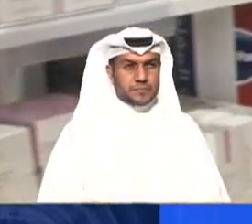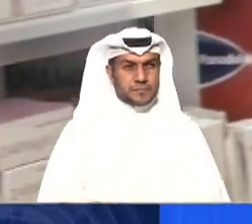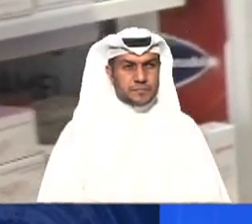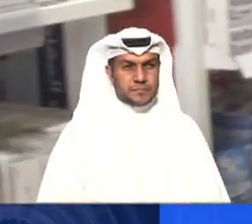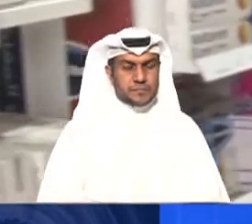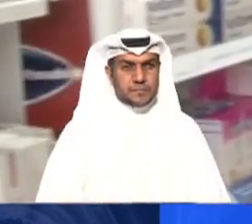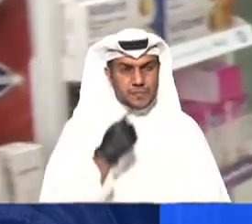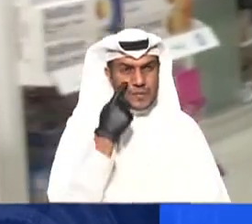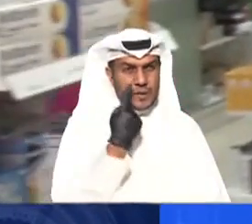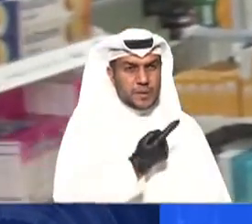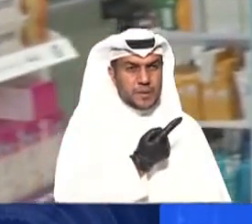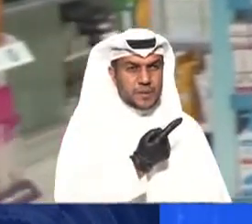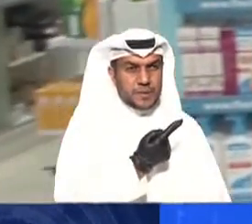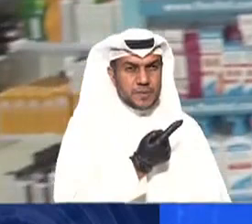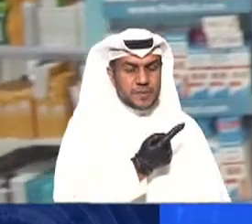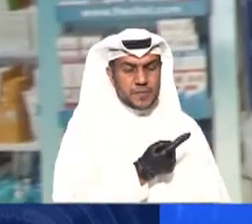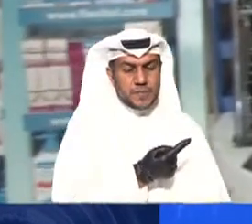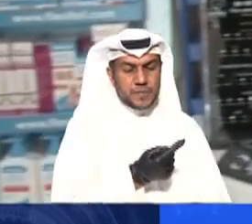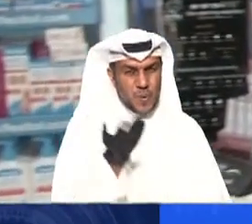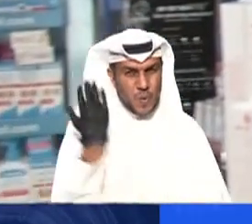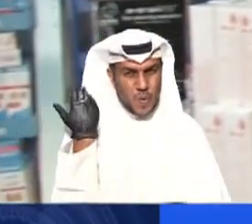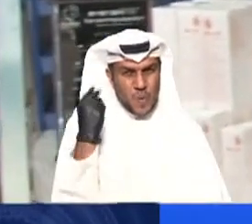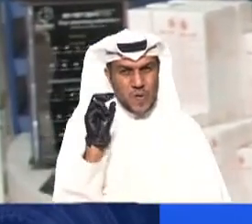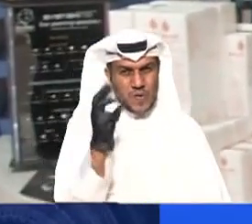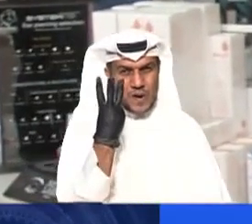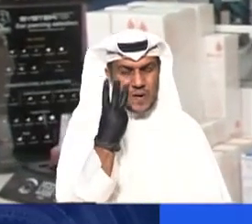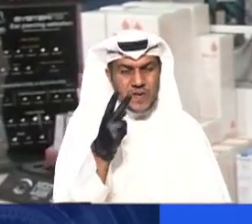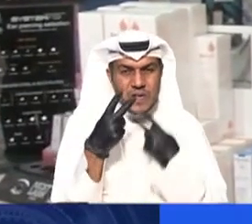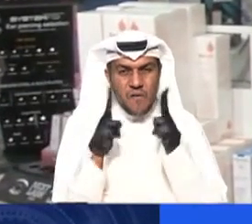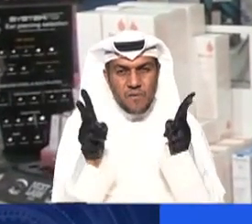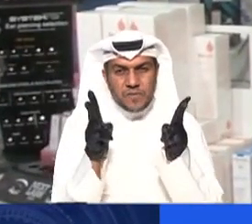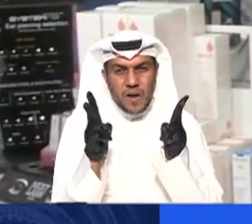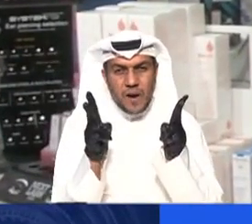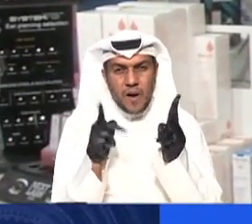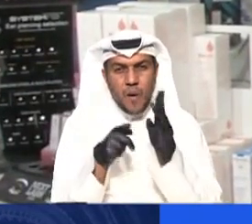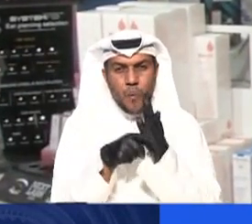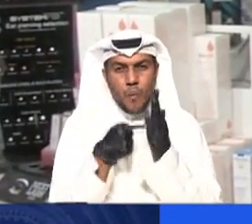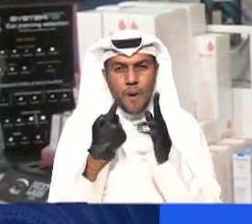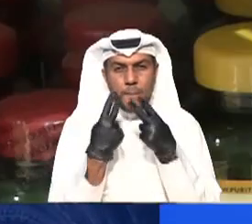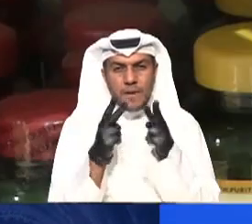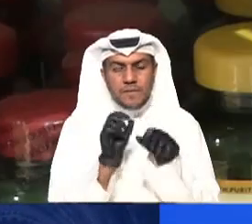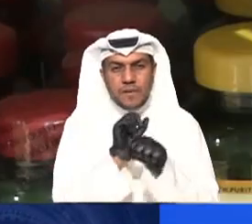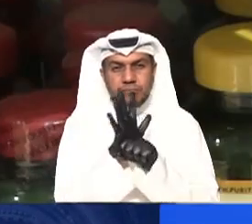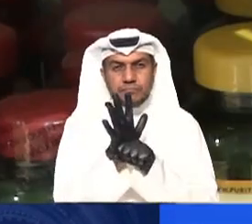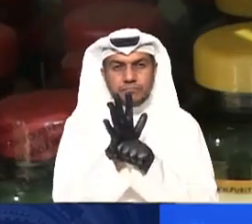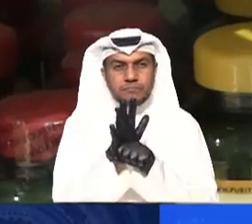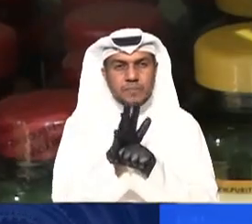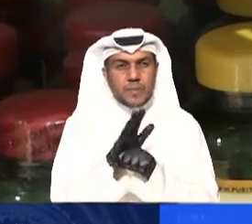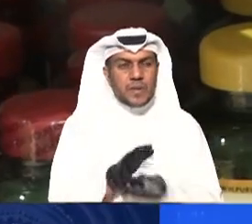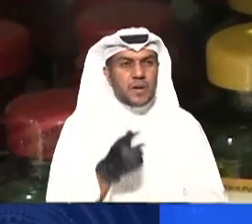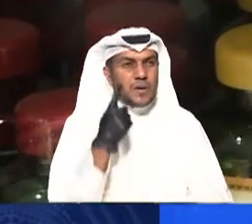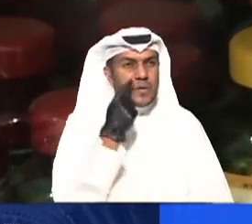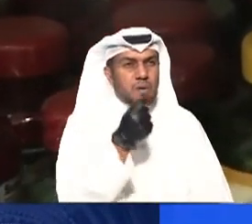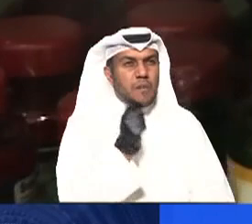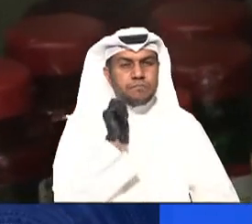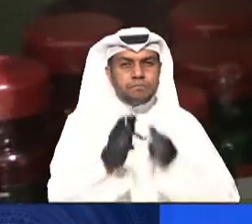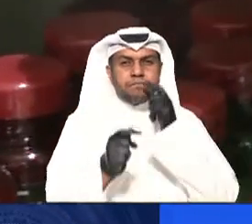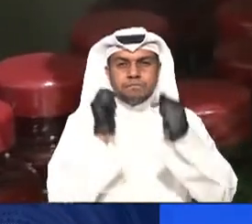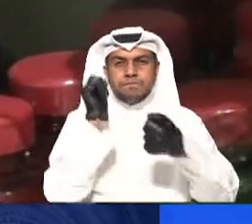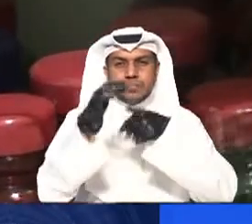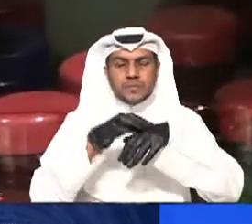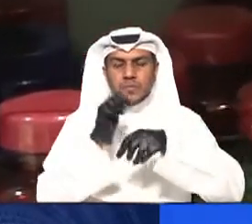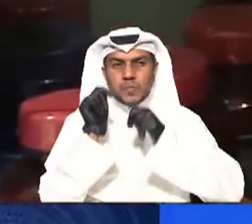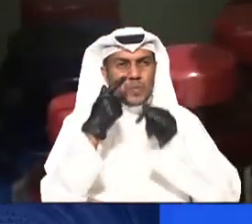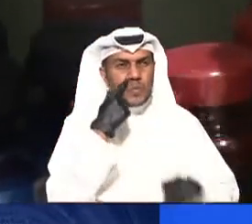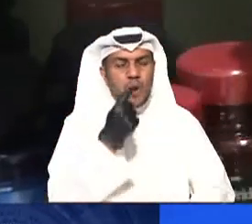مع بداية ظهور الجائحة ارتفعت وتيرة الإقبال على اقتناء الفيتامينات والمكملات الغذائية من الصيدليات